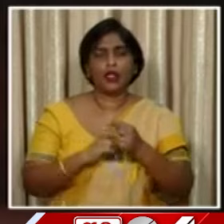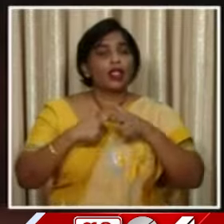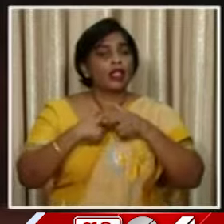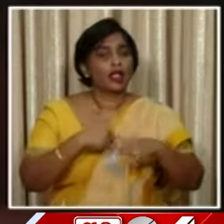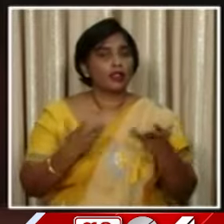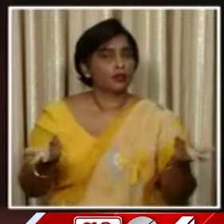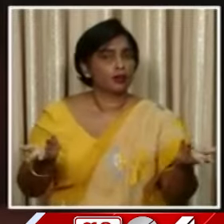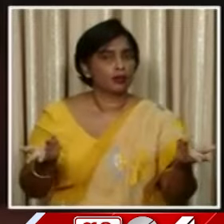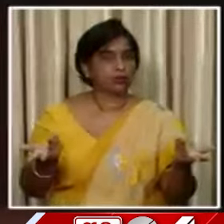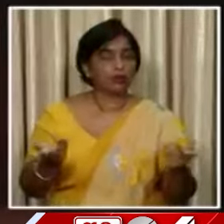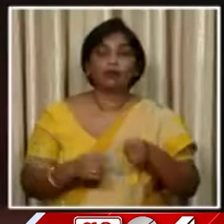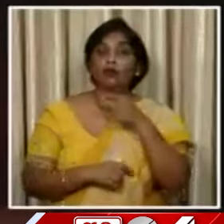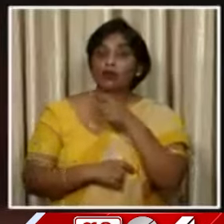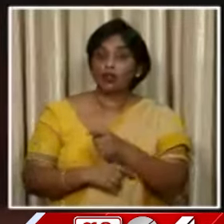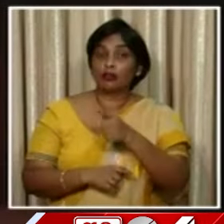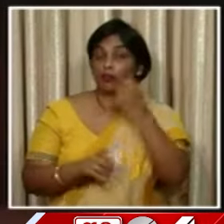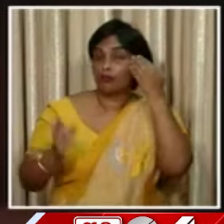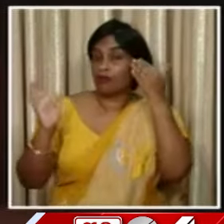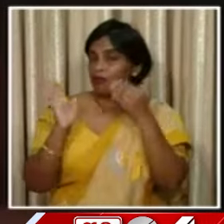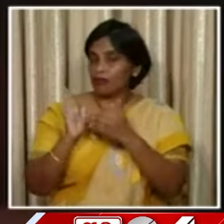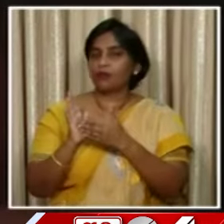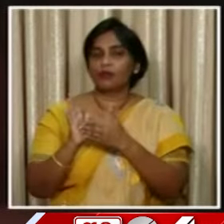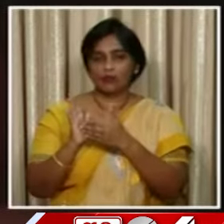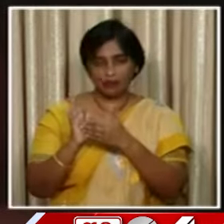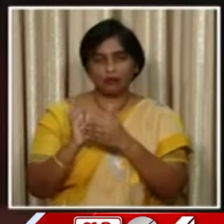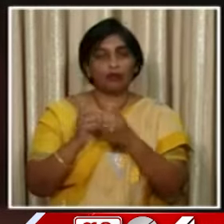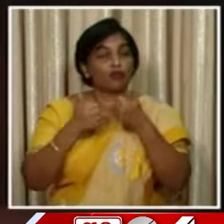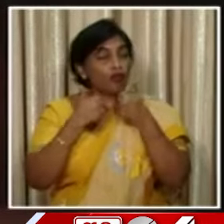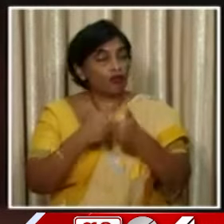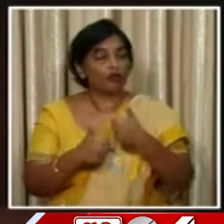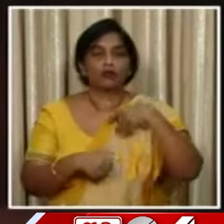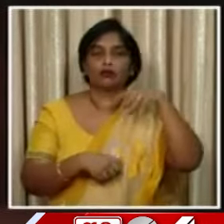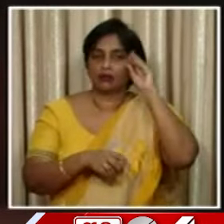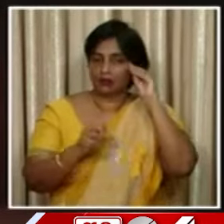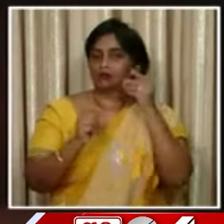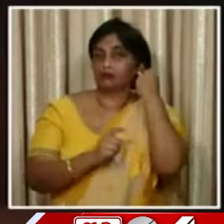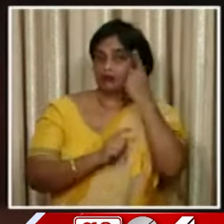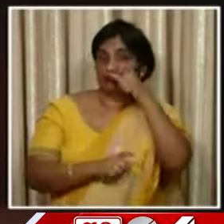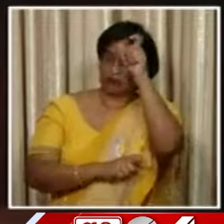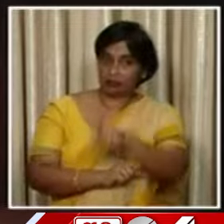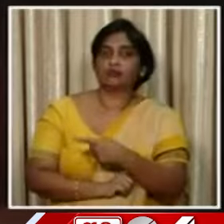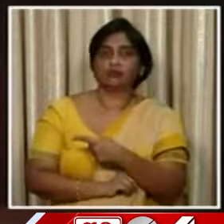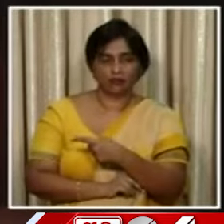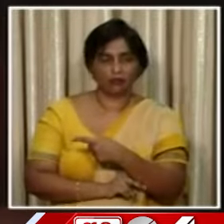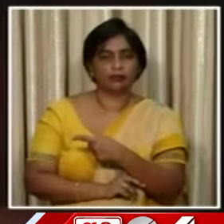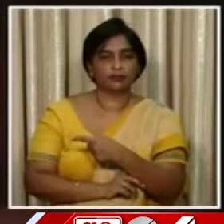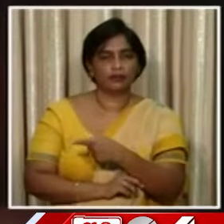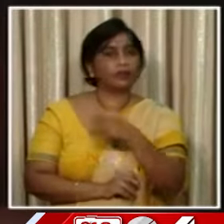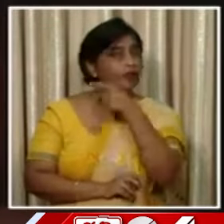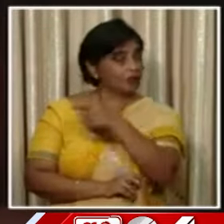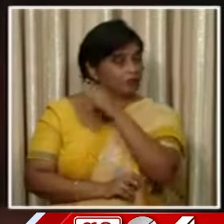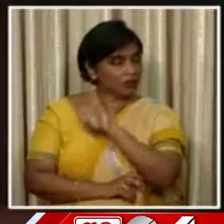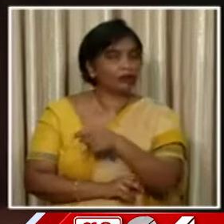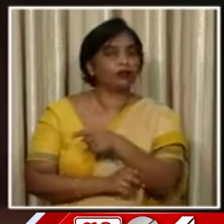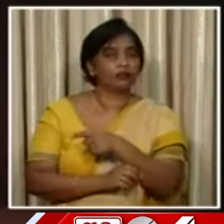හේතුව? එතුමා විෂය ගැන හොඳ අවබෝධයක් තිබෙන විශාරදෙක්. එතකොට එතුමා